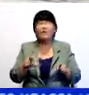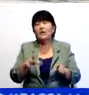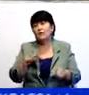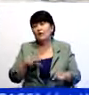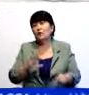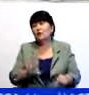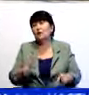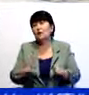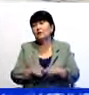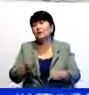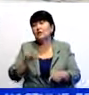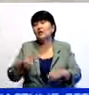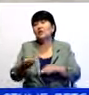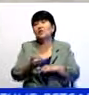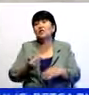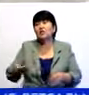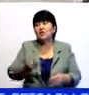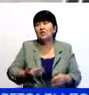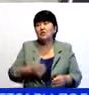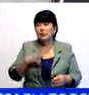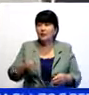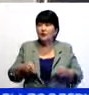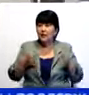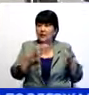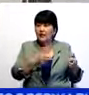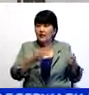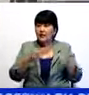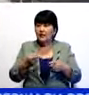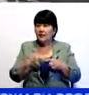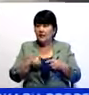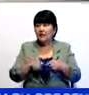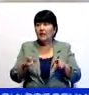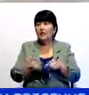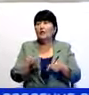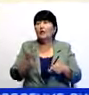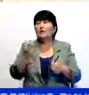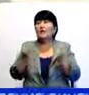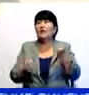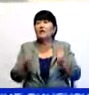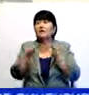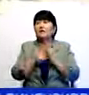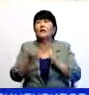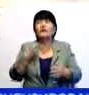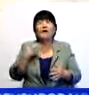приходится. Прежде жителям района приходилось ездить сдавать тесты на водительское удостоверение в Кызылорду.